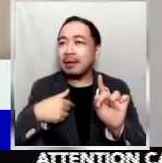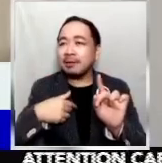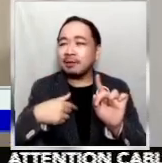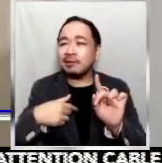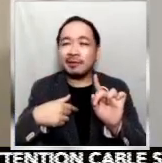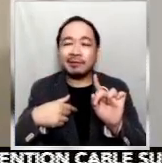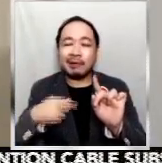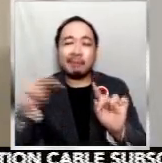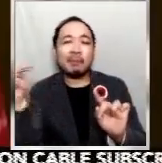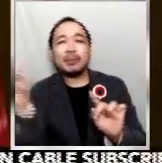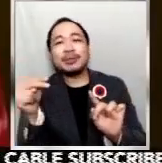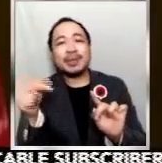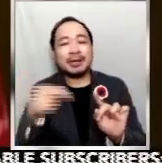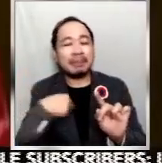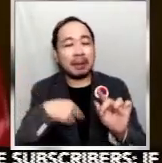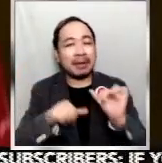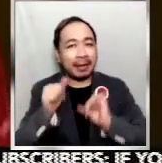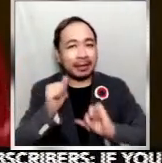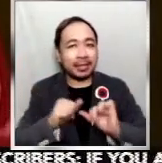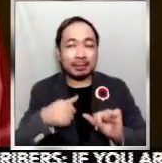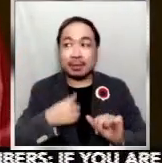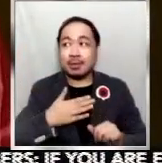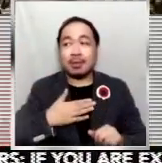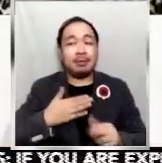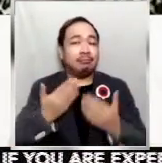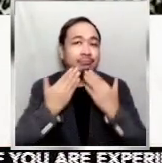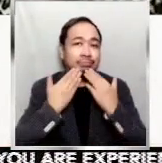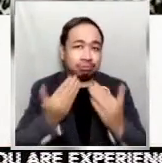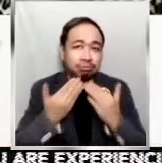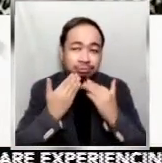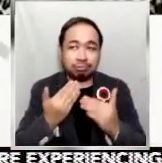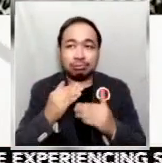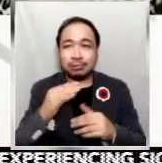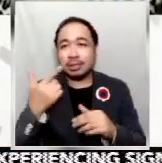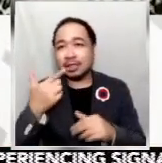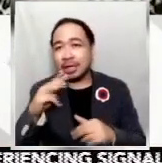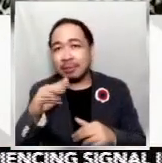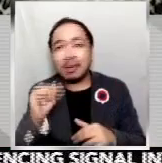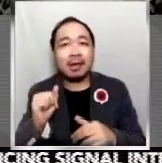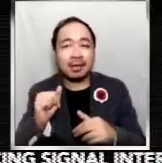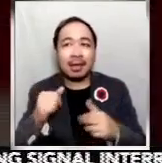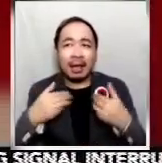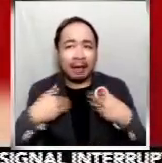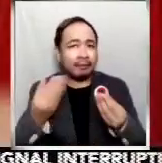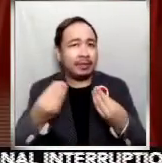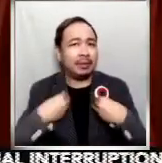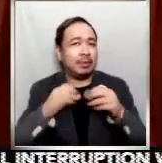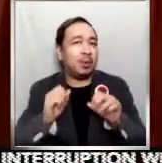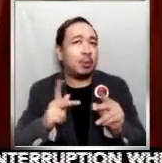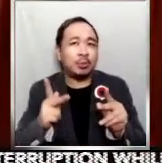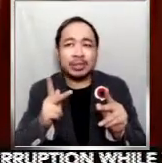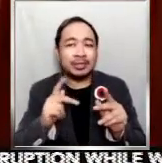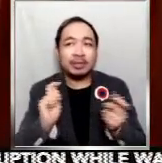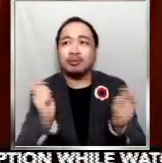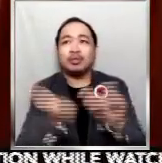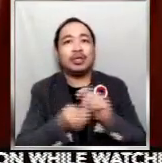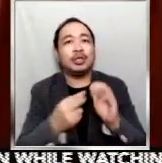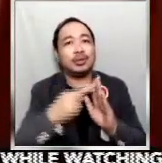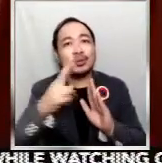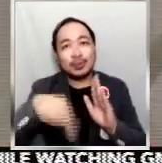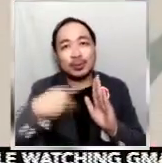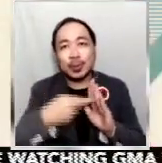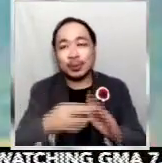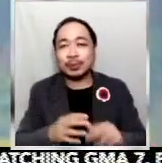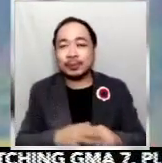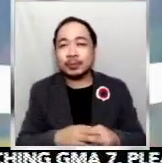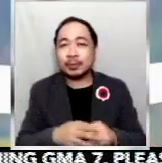that GMA has given me the opportunity to go out of my comfort zone. Mapapanood na ang Never